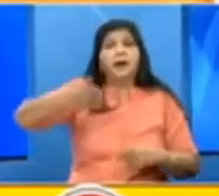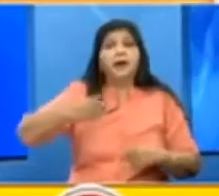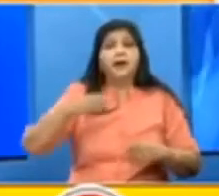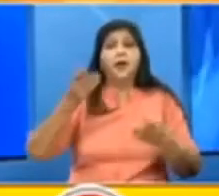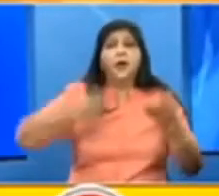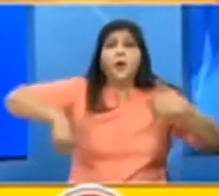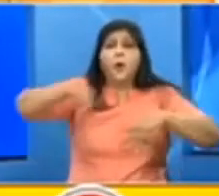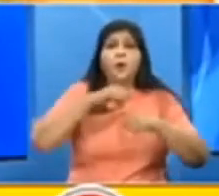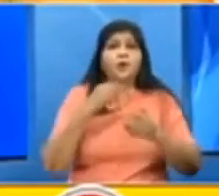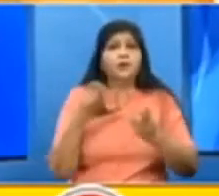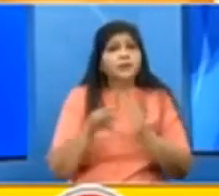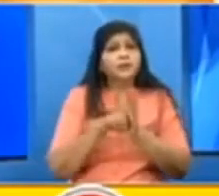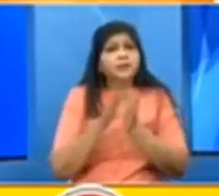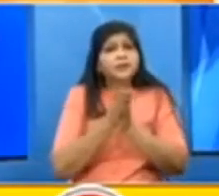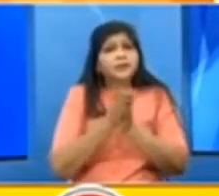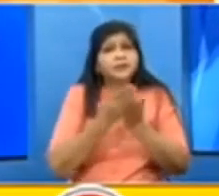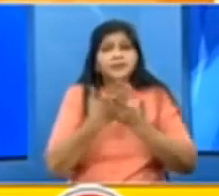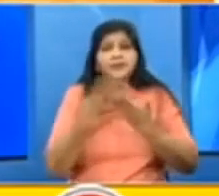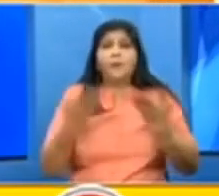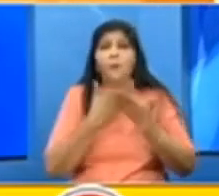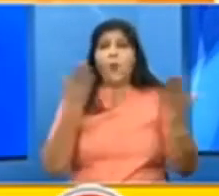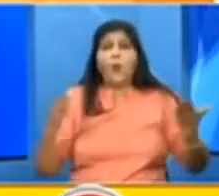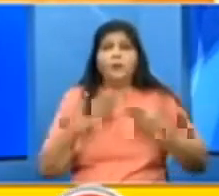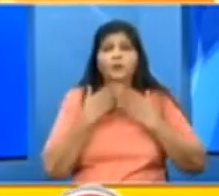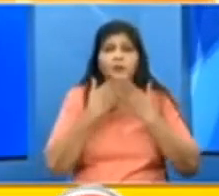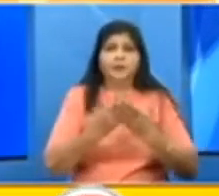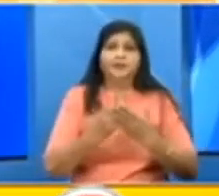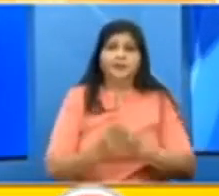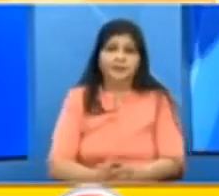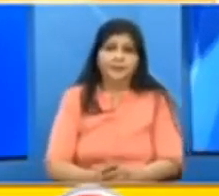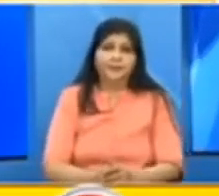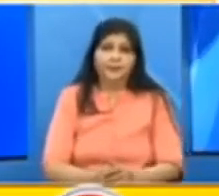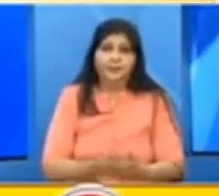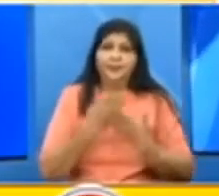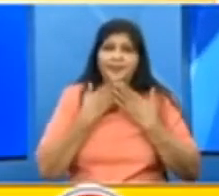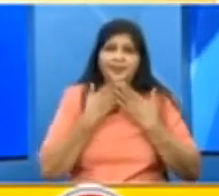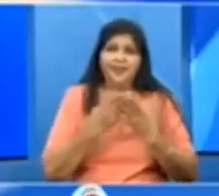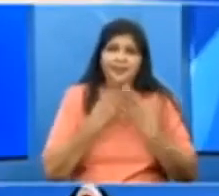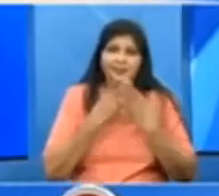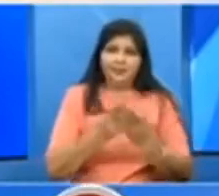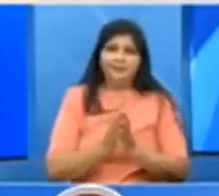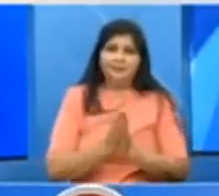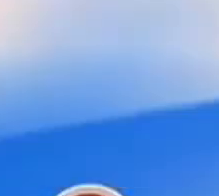वाले सभी पर्वों की बहुत बहुत शुभकामनाएं। बहुत बहुत धन्यवाद।